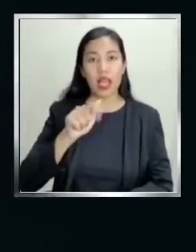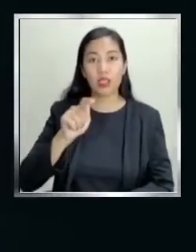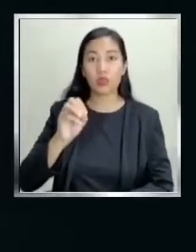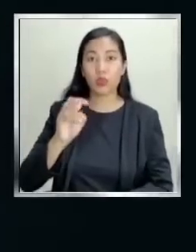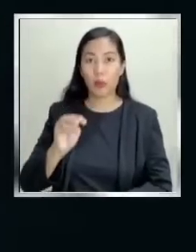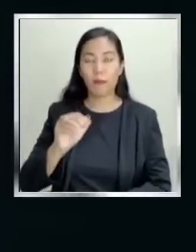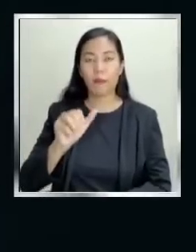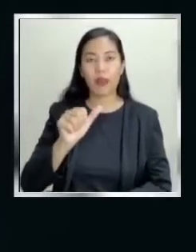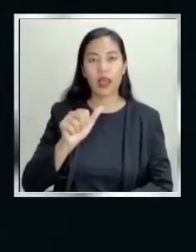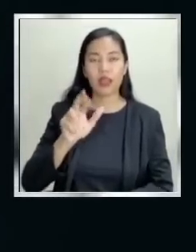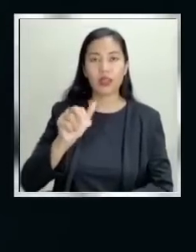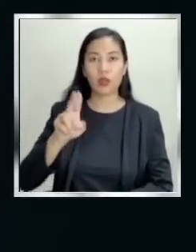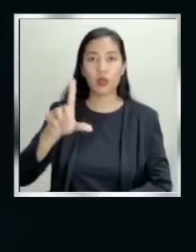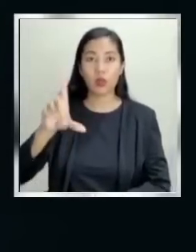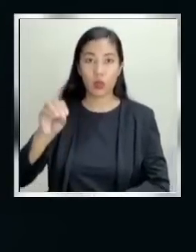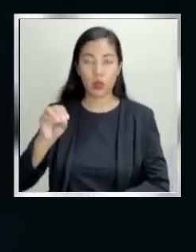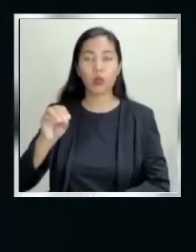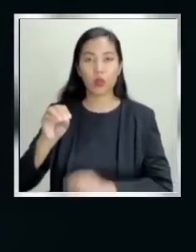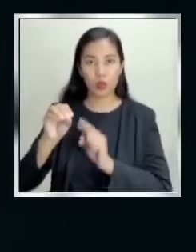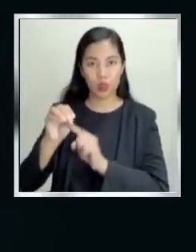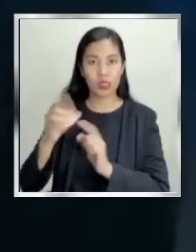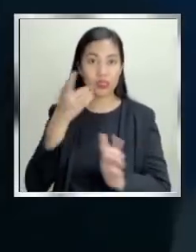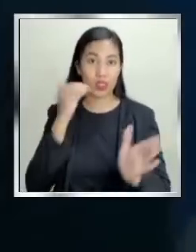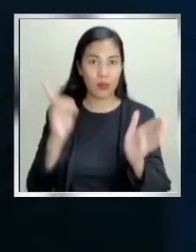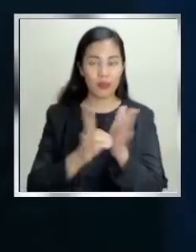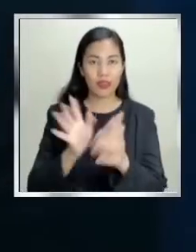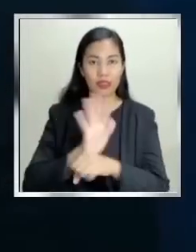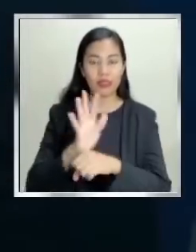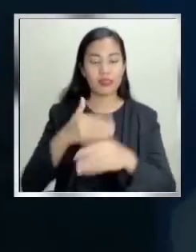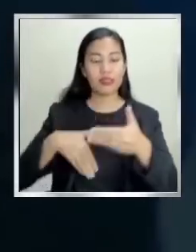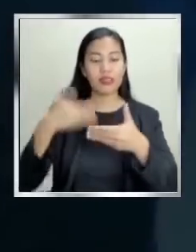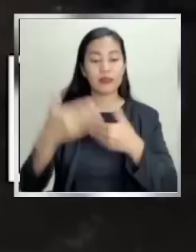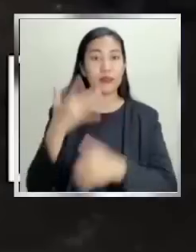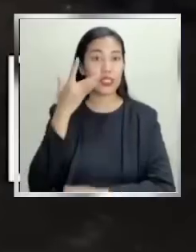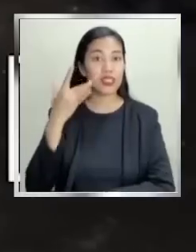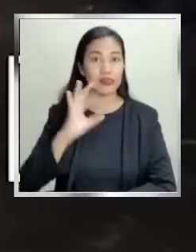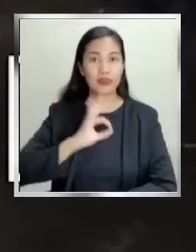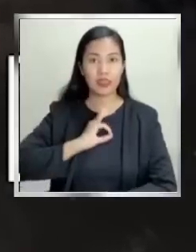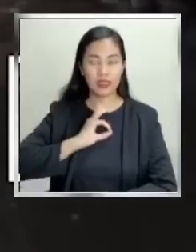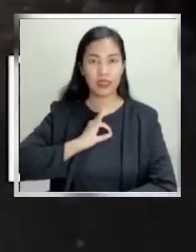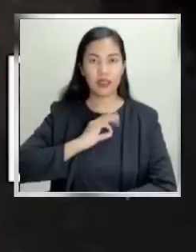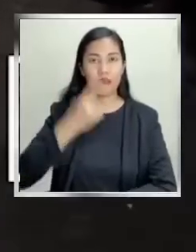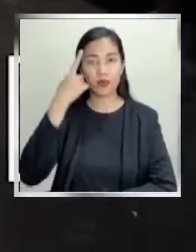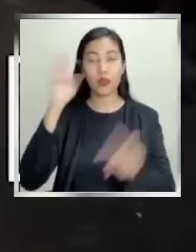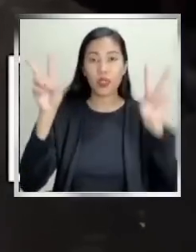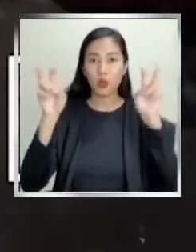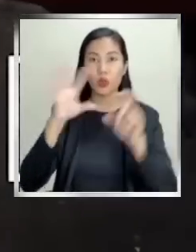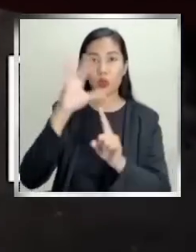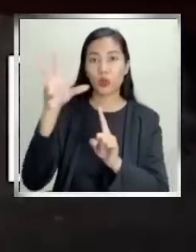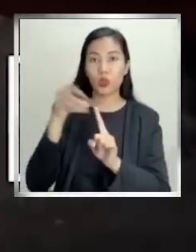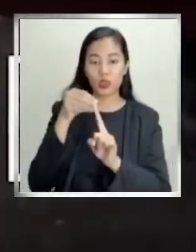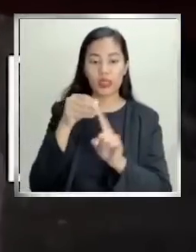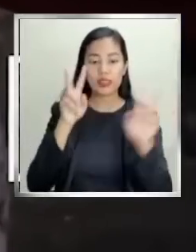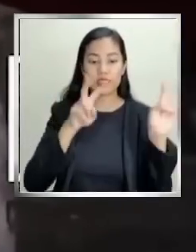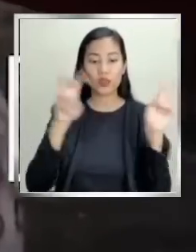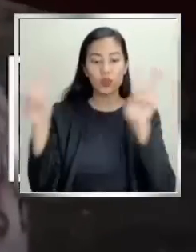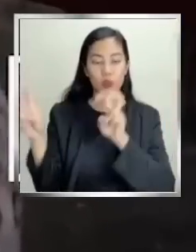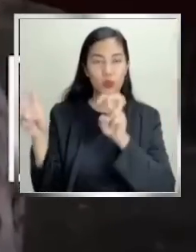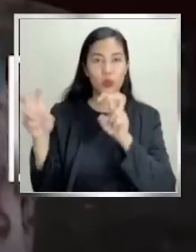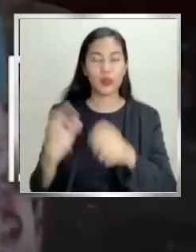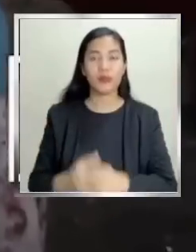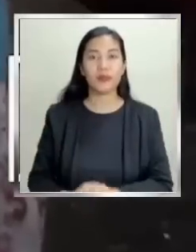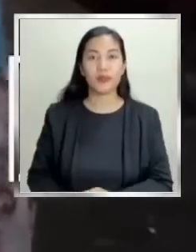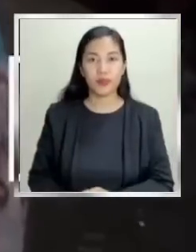sa Dilim. Bronze World Medal naman sa kategoryang Cultural Issues ang iginawad sa GMA Integrated News Digital Video